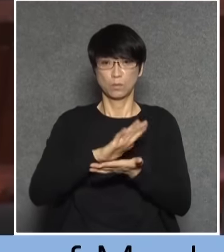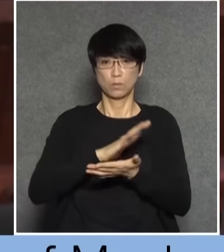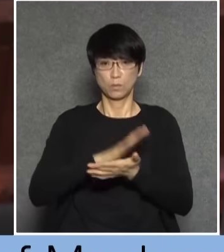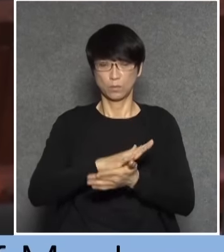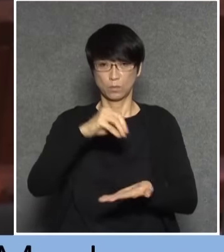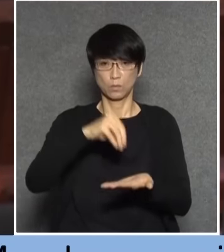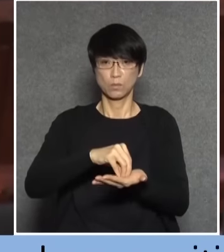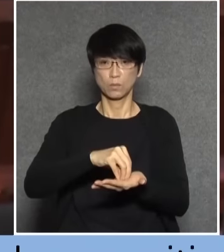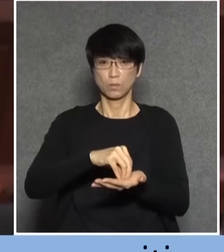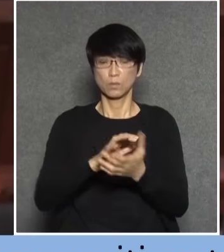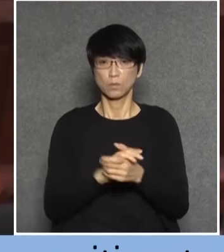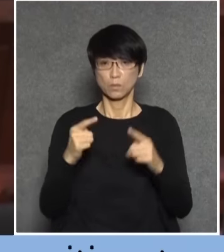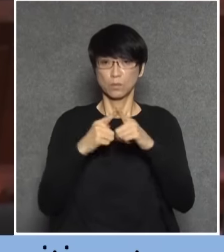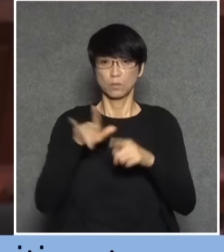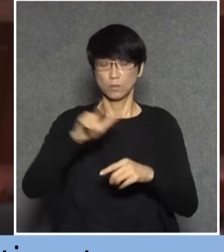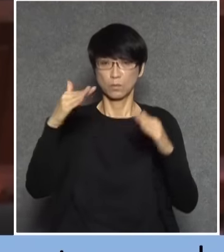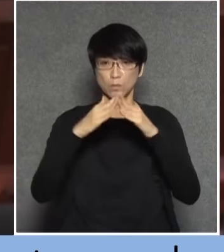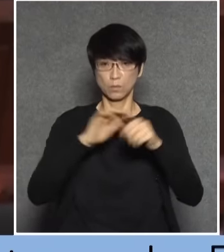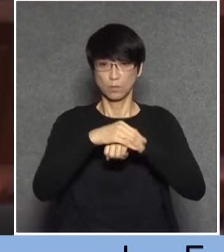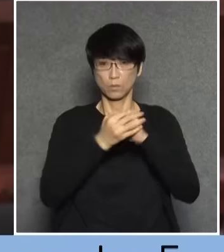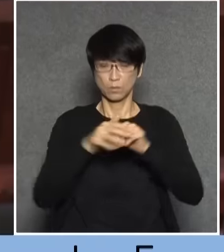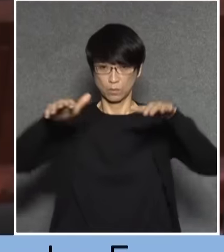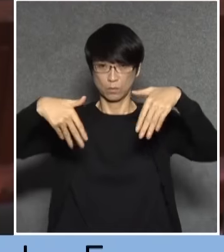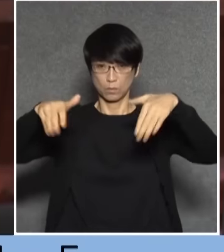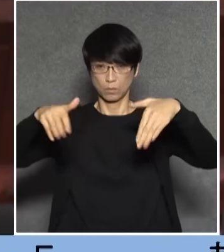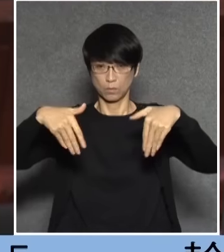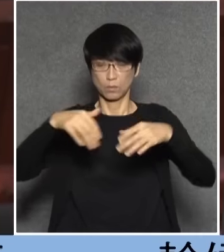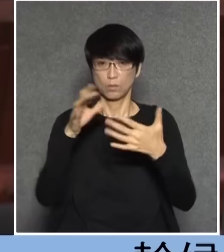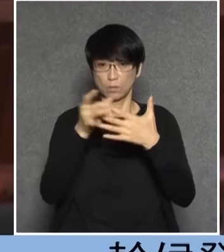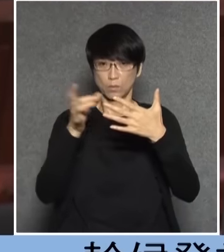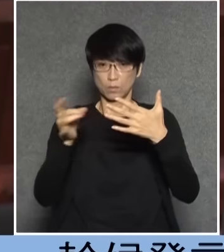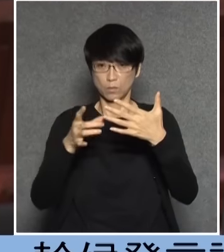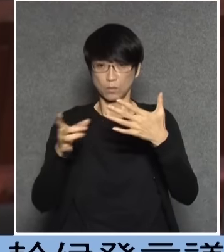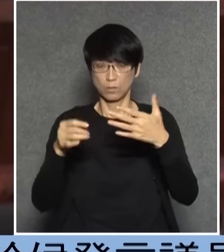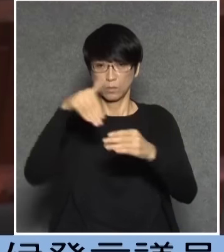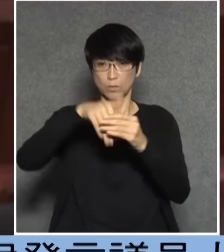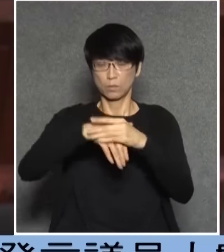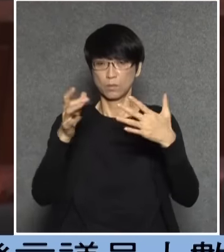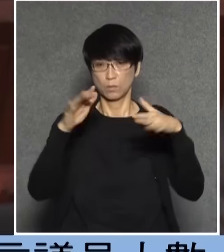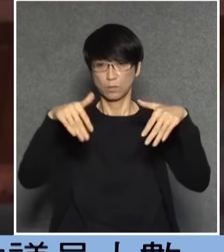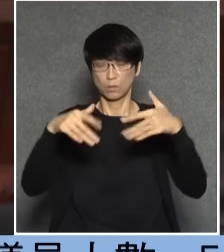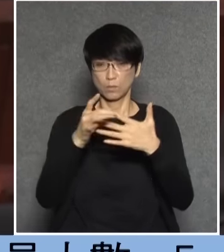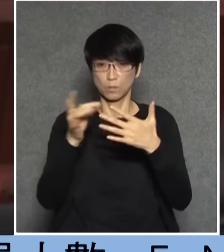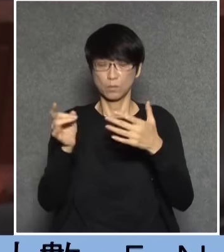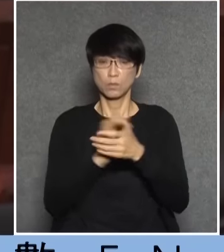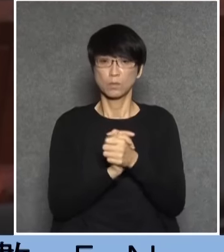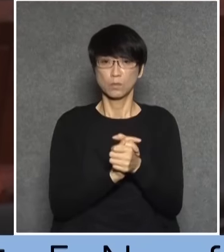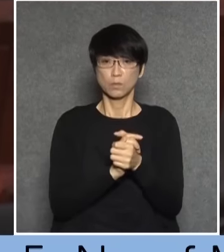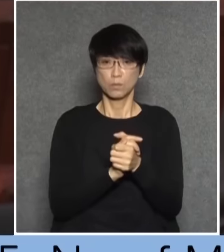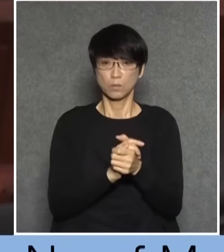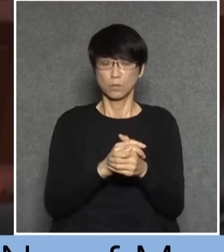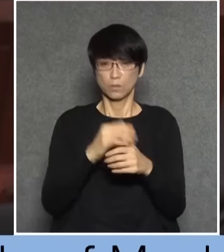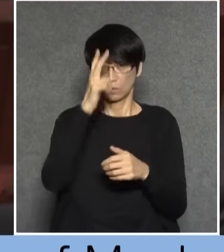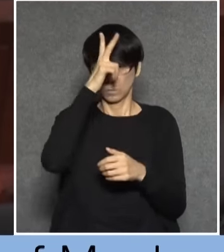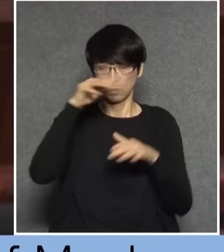定。民航處是透過全球招標是挑選新系統的供應商，完全是符合政府的